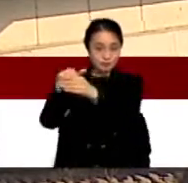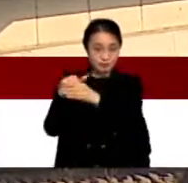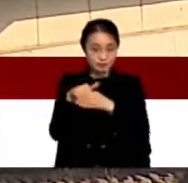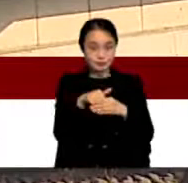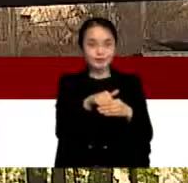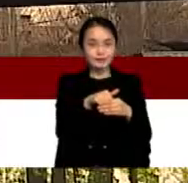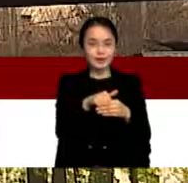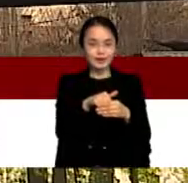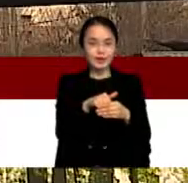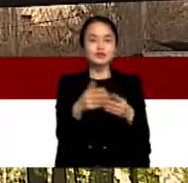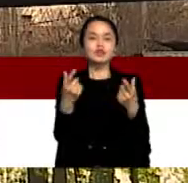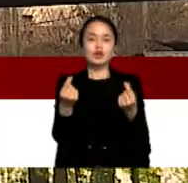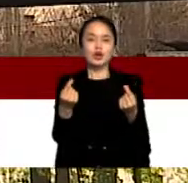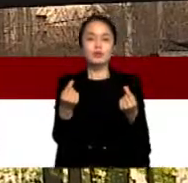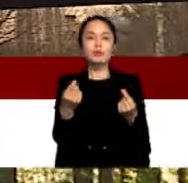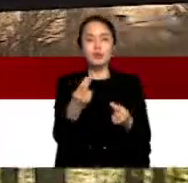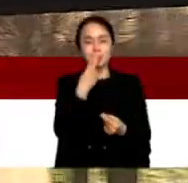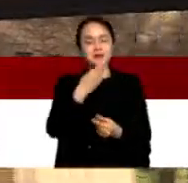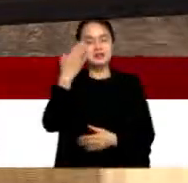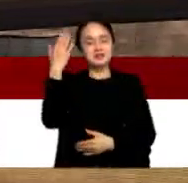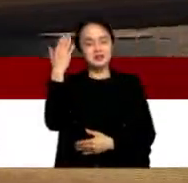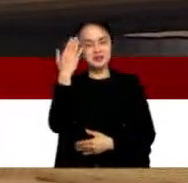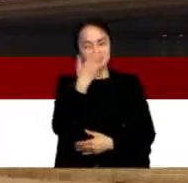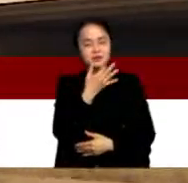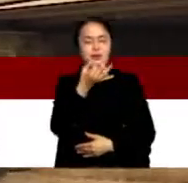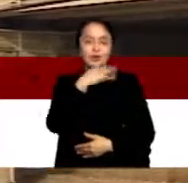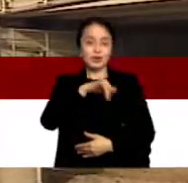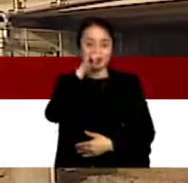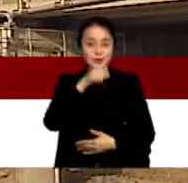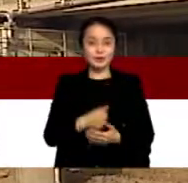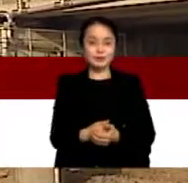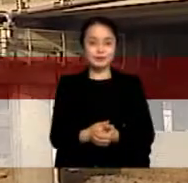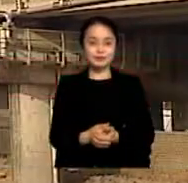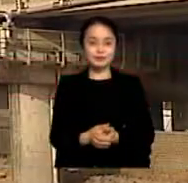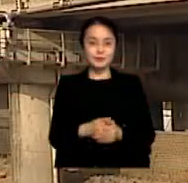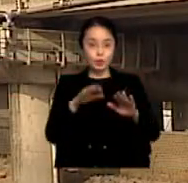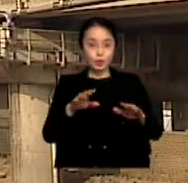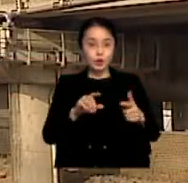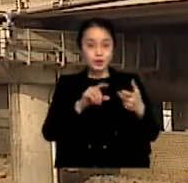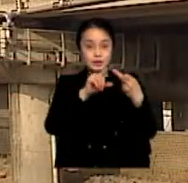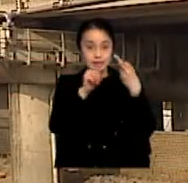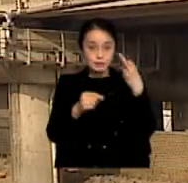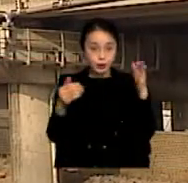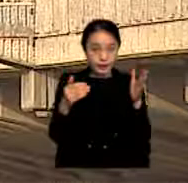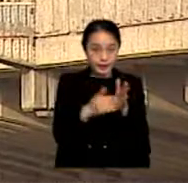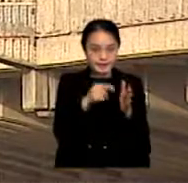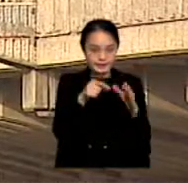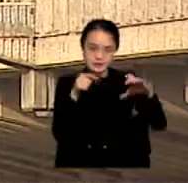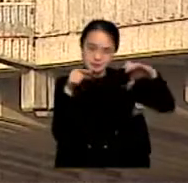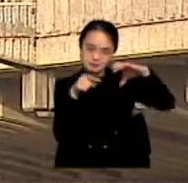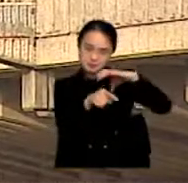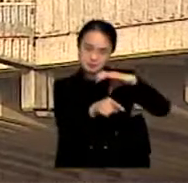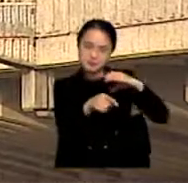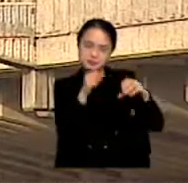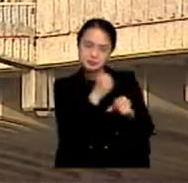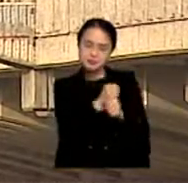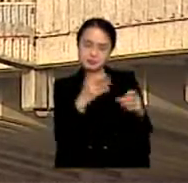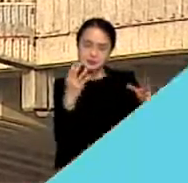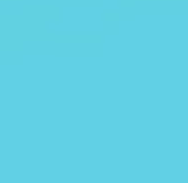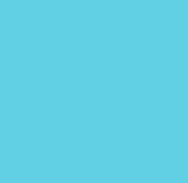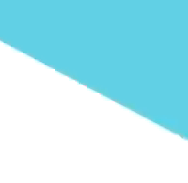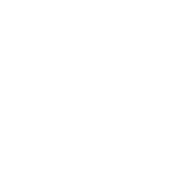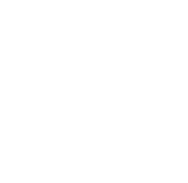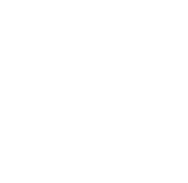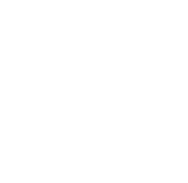효과가 나타나게 될 것이라고 덧붙였습니다 서울시는 올 연말까지 방음 터널 설치를 마무리 짓는다는 계획입니다